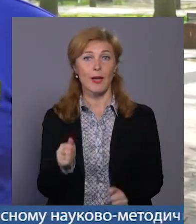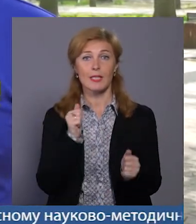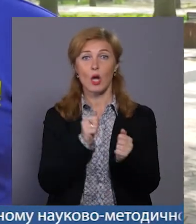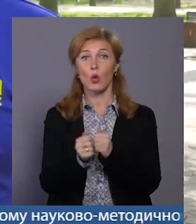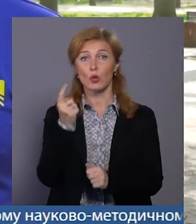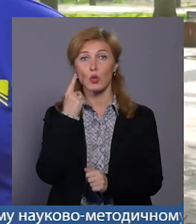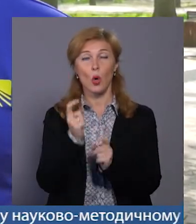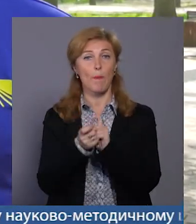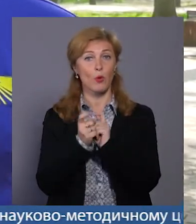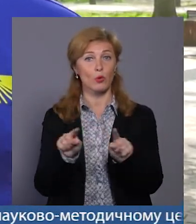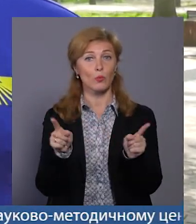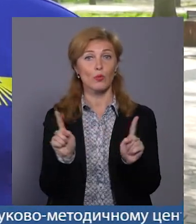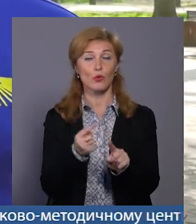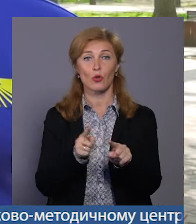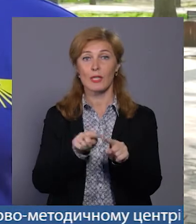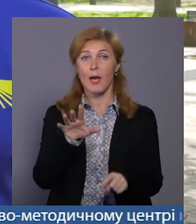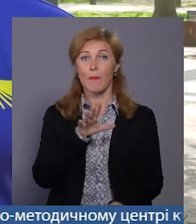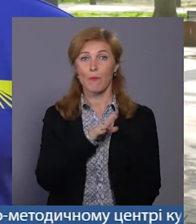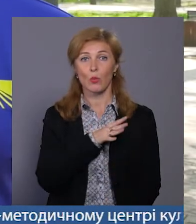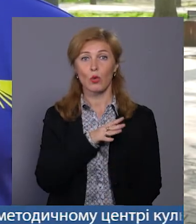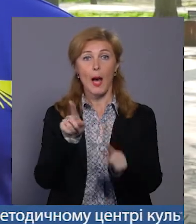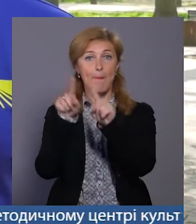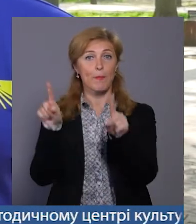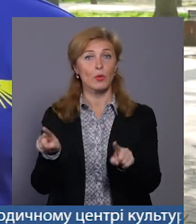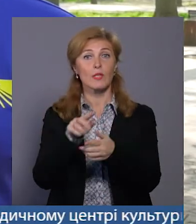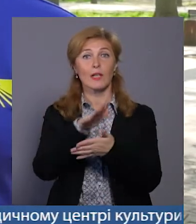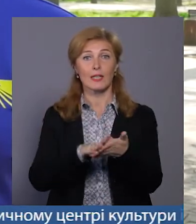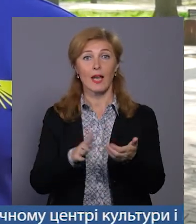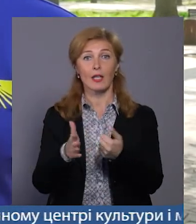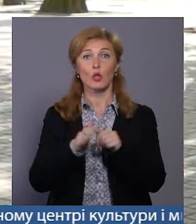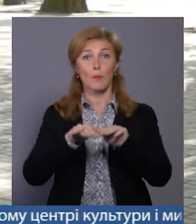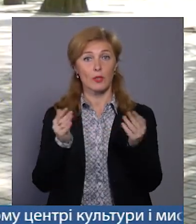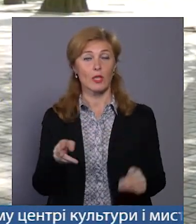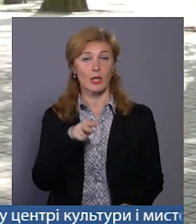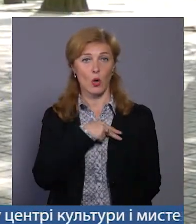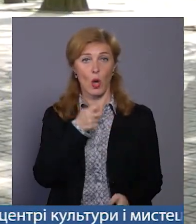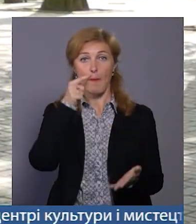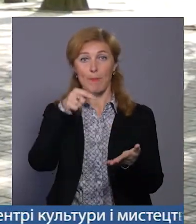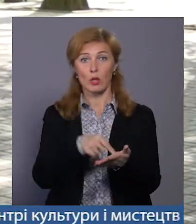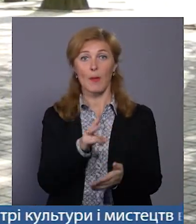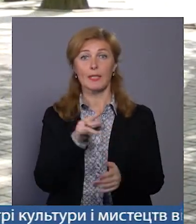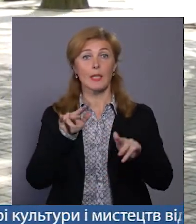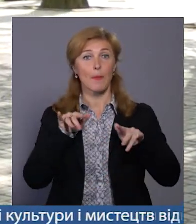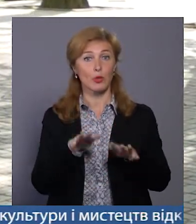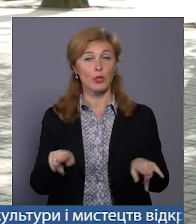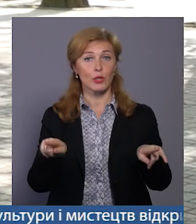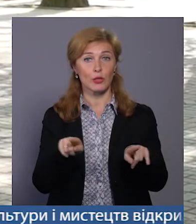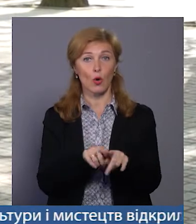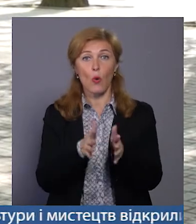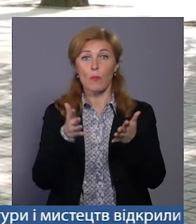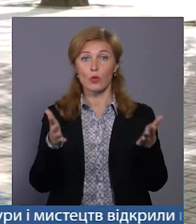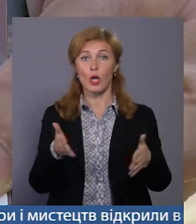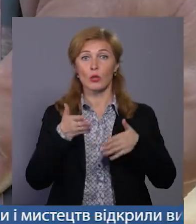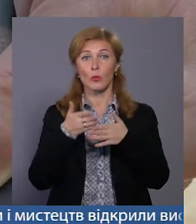очко боролися, тому що це була путівка далі до п'єдесталу нагороди. Потрапити на подію такого масштабу Віталію